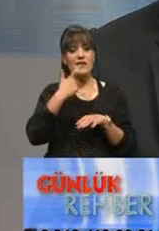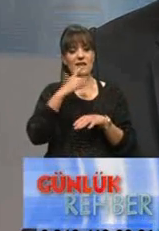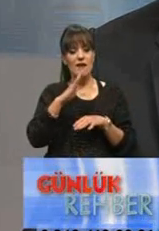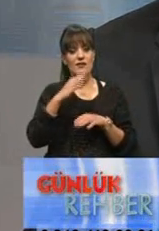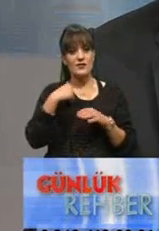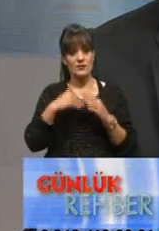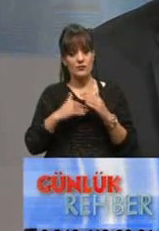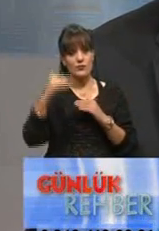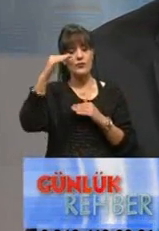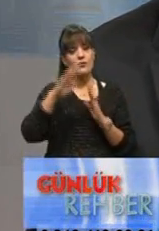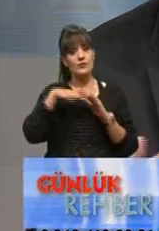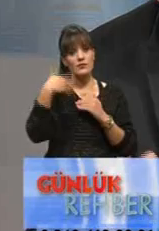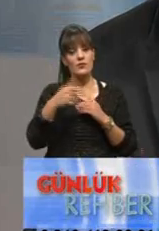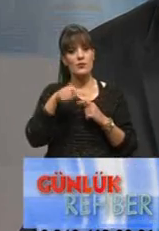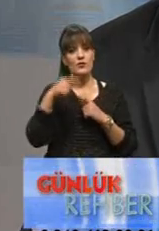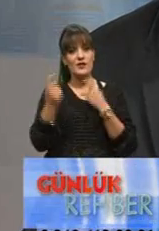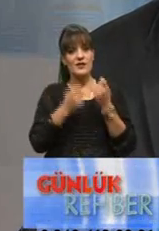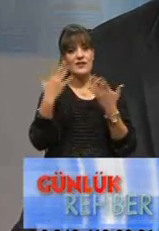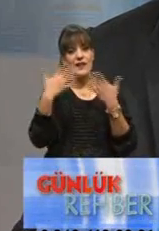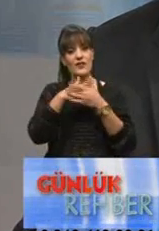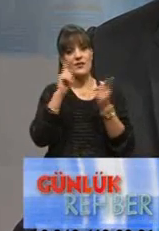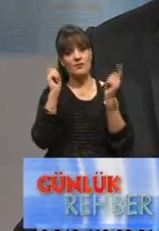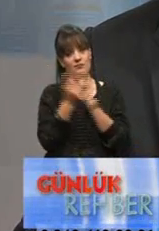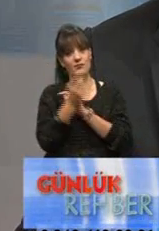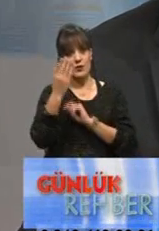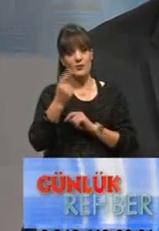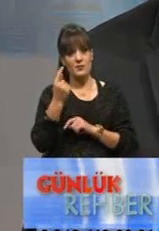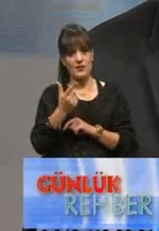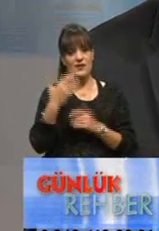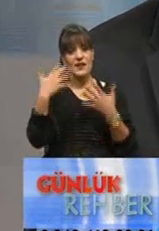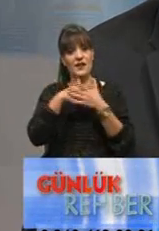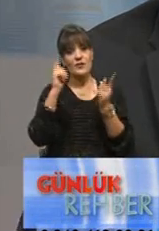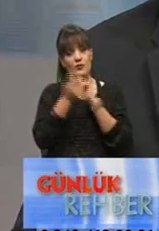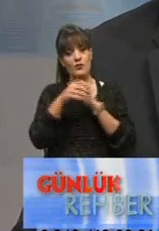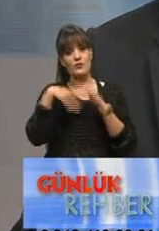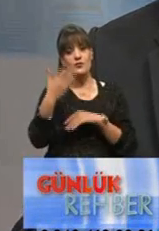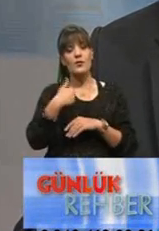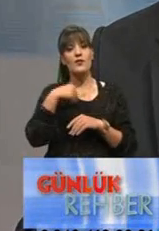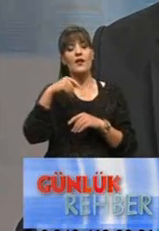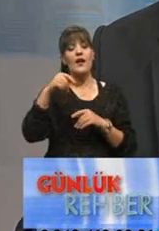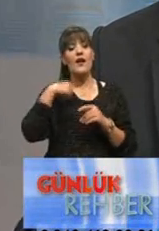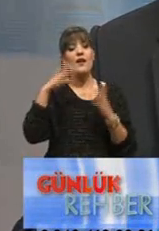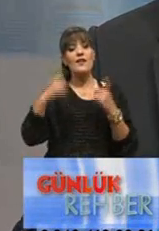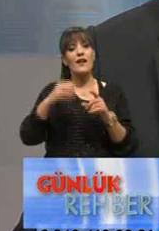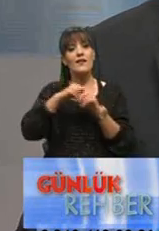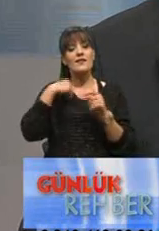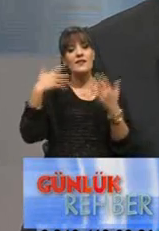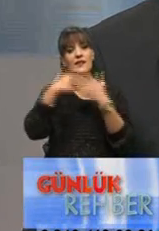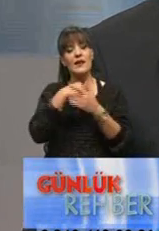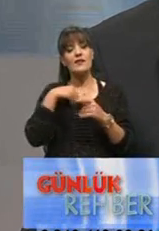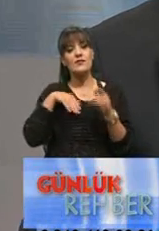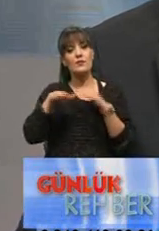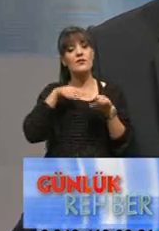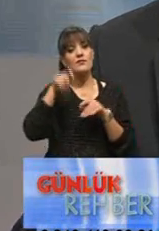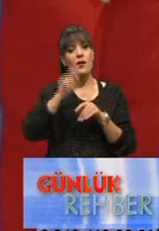yaşımızda tutmaya başladıktan sonra işte bu iş geceye döndü biraz da. Tamam. Geceye döndükten sonra kulüplerde performans sergilemeye